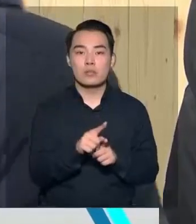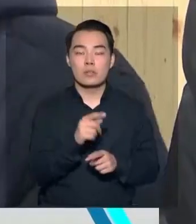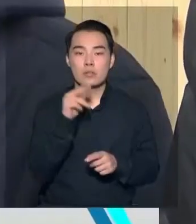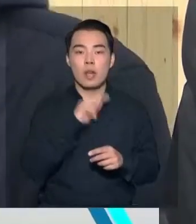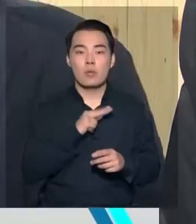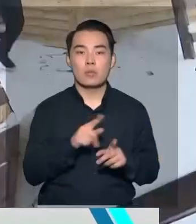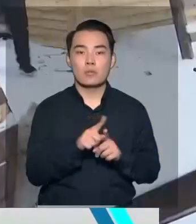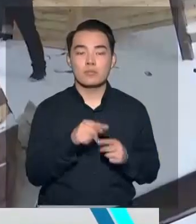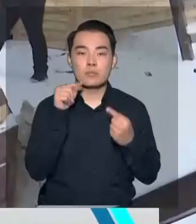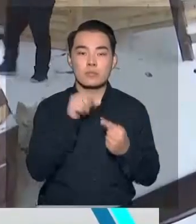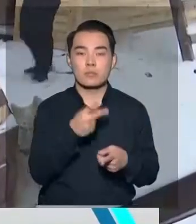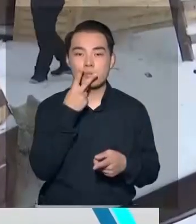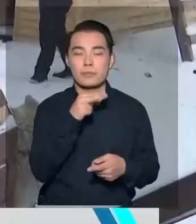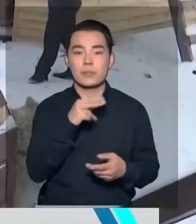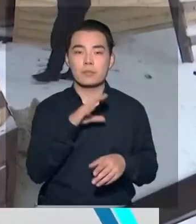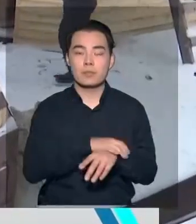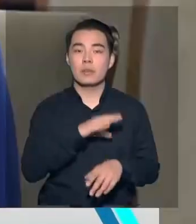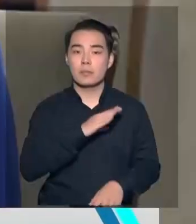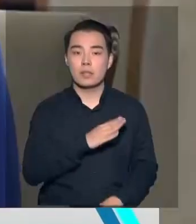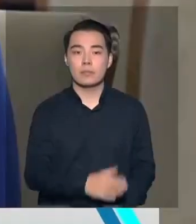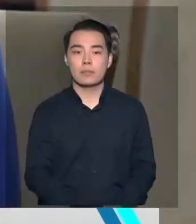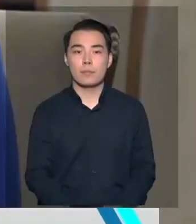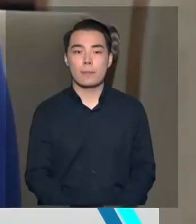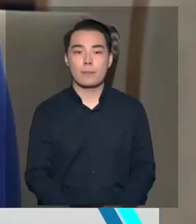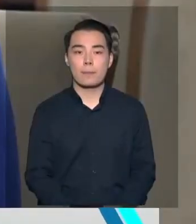талабы бұзылғаны анықталған.